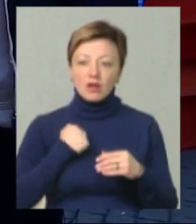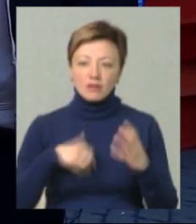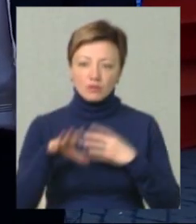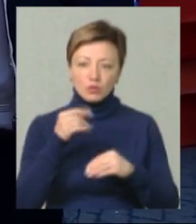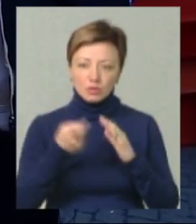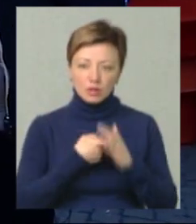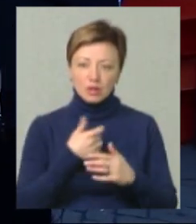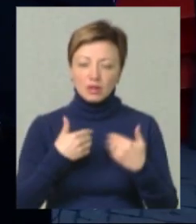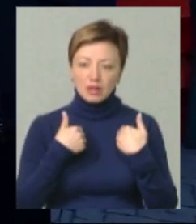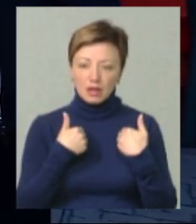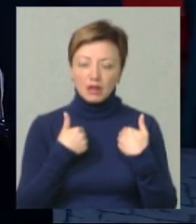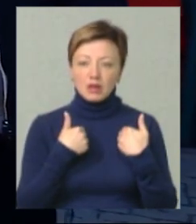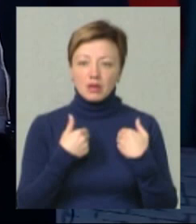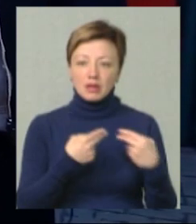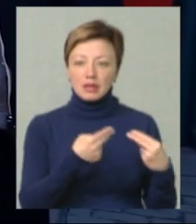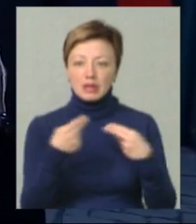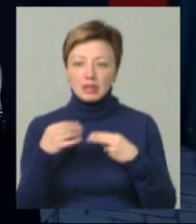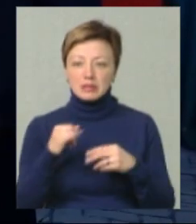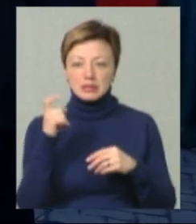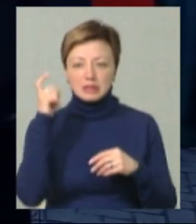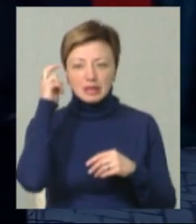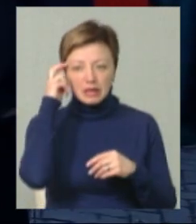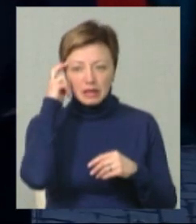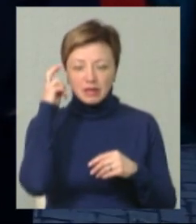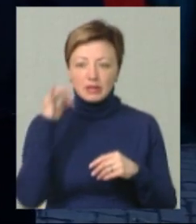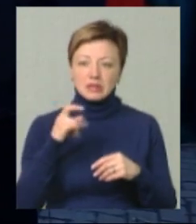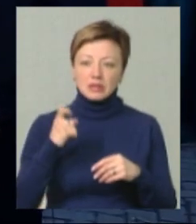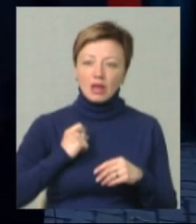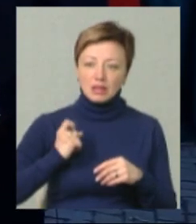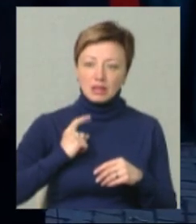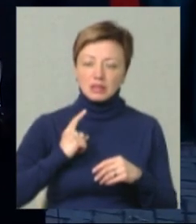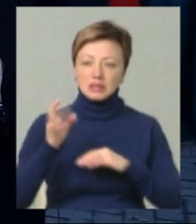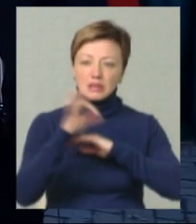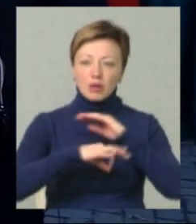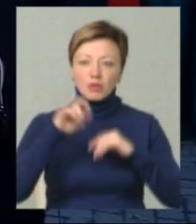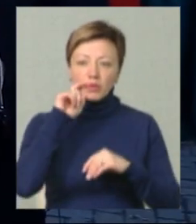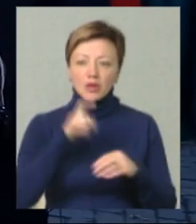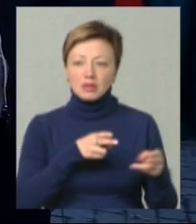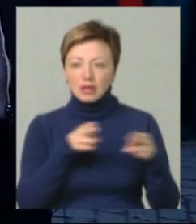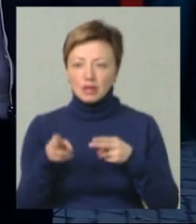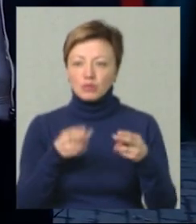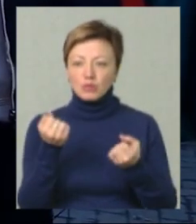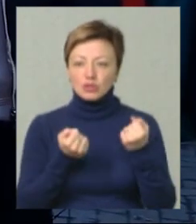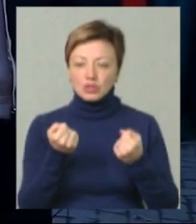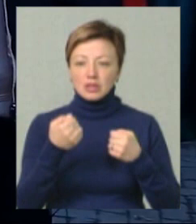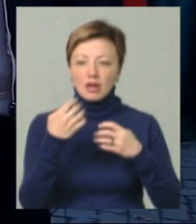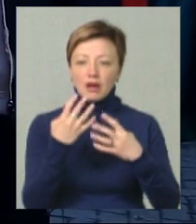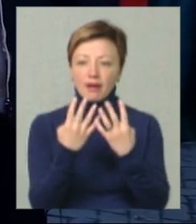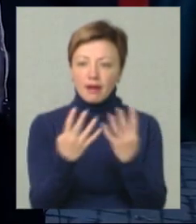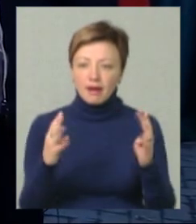узнавать. И к нам едет из Киева, из Одессы, из Западной Украины, едут машины, везут